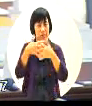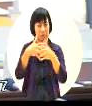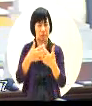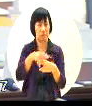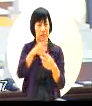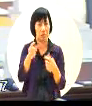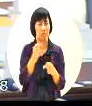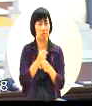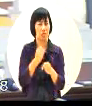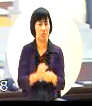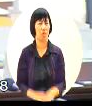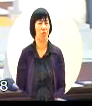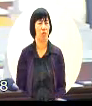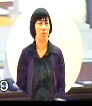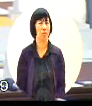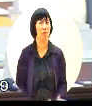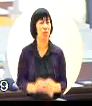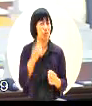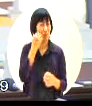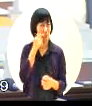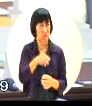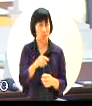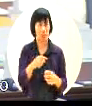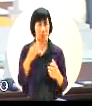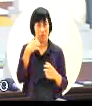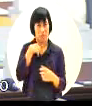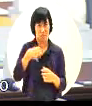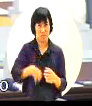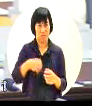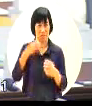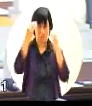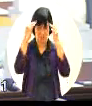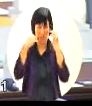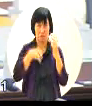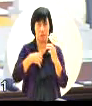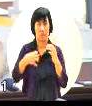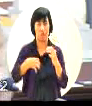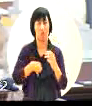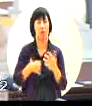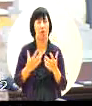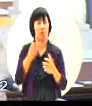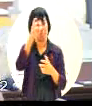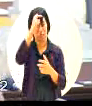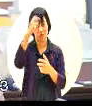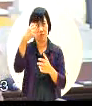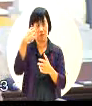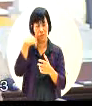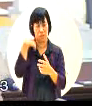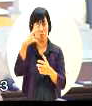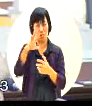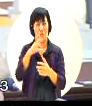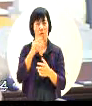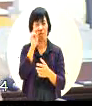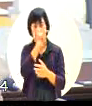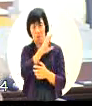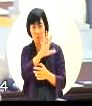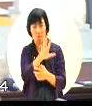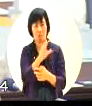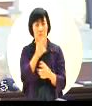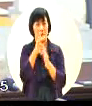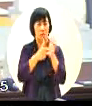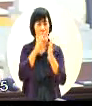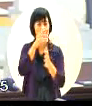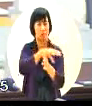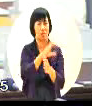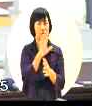内底吼，主管的公所啊、派出所、户政，拢接伫个十字路口，迄百姓若要去